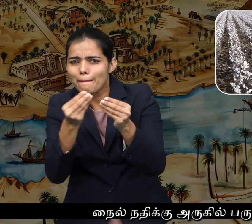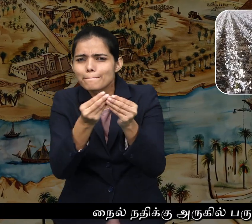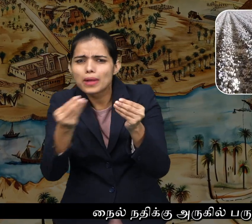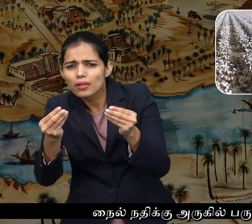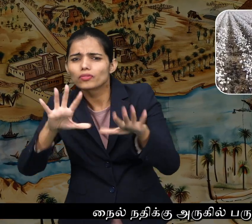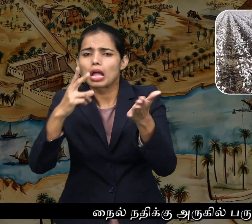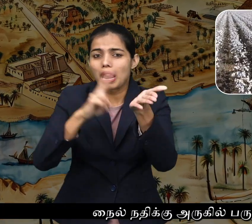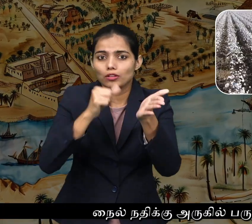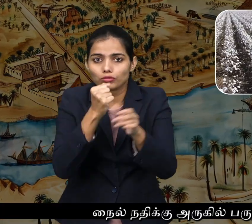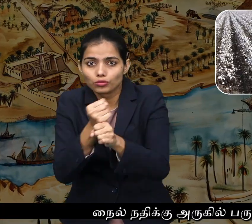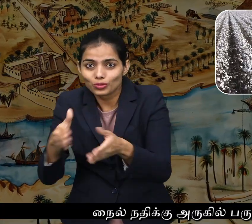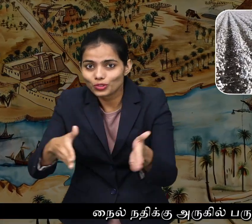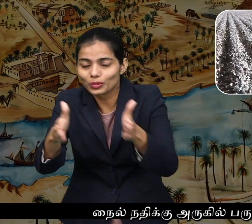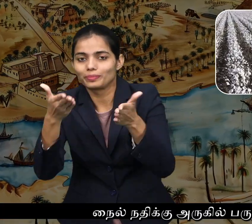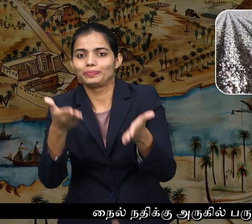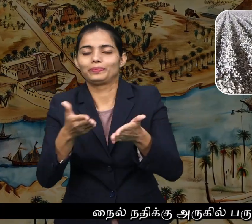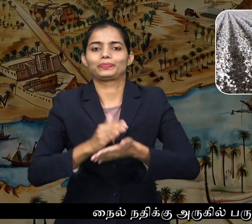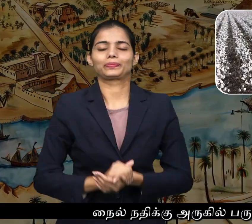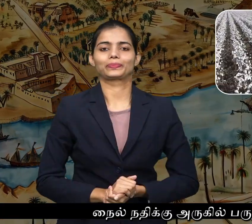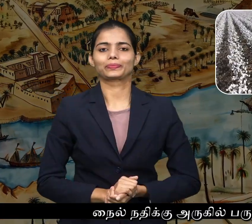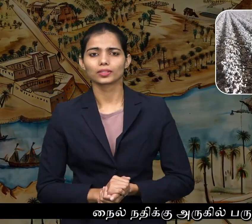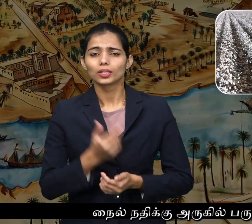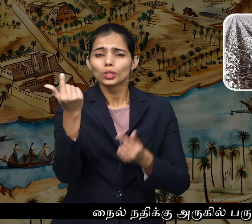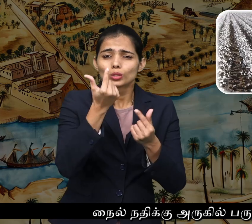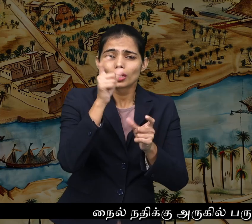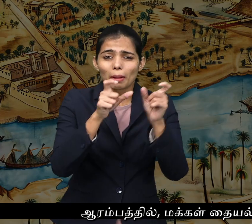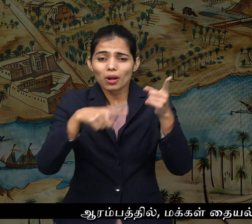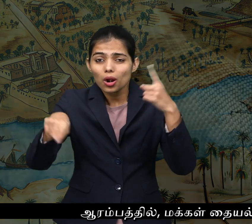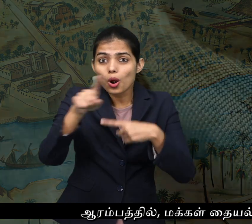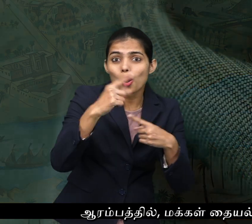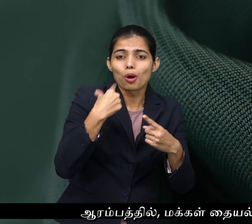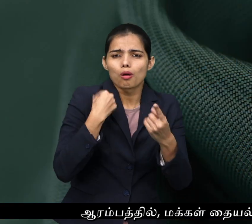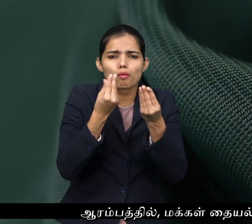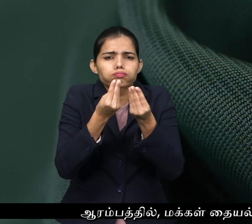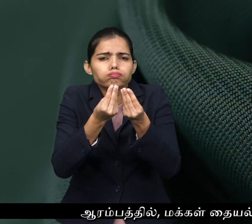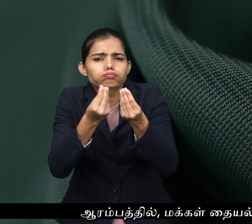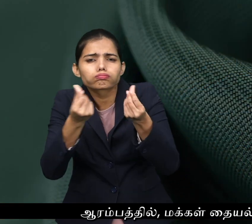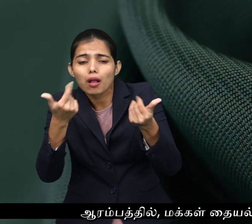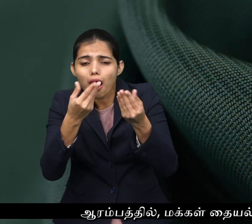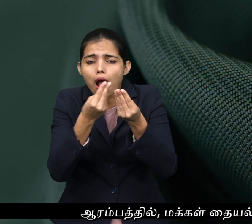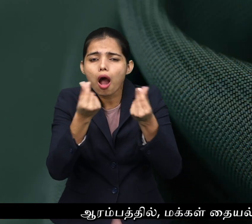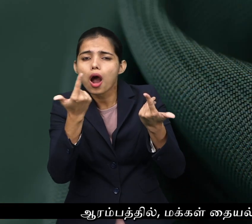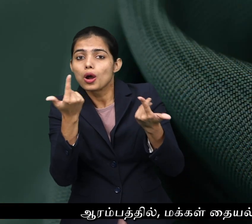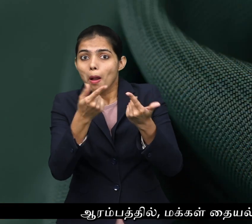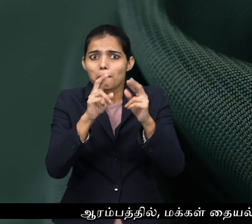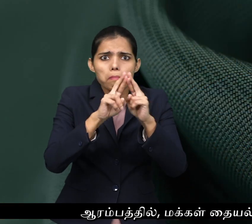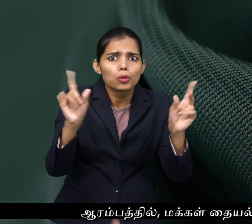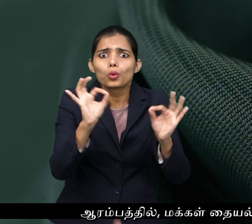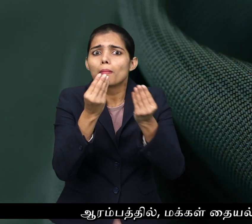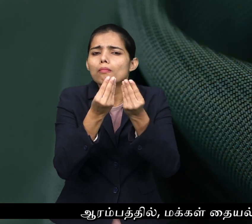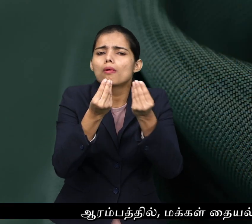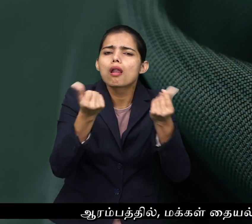நைல் நதிக்கு அருகில் பருத்தி மற்றும் ஆளி சாகுபடி செய்தனர். ஆரம்பத்தில் மக்கள் தையல் இல்லாமல்